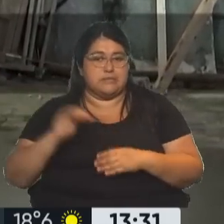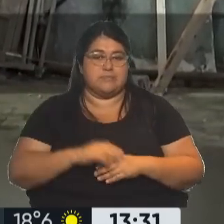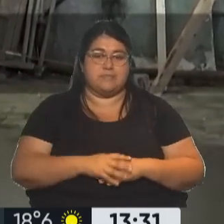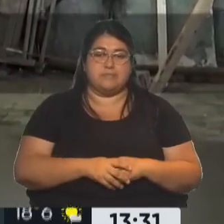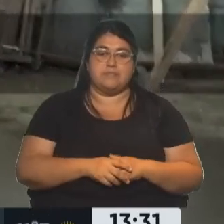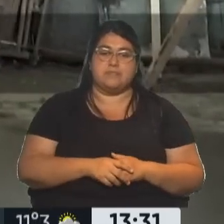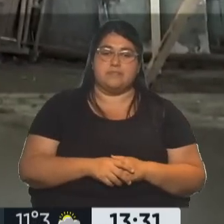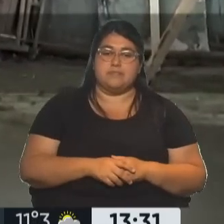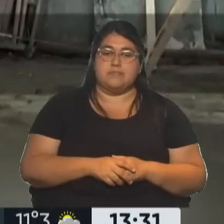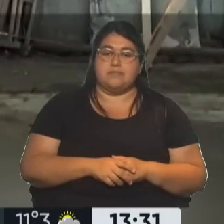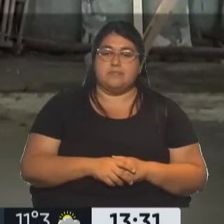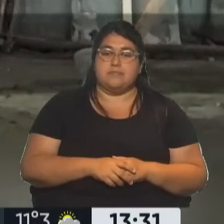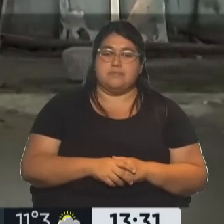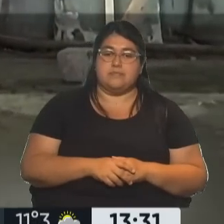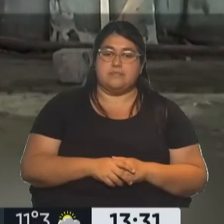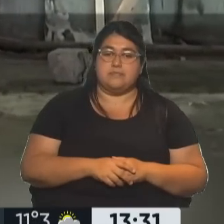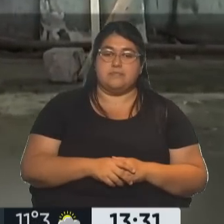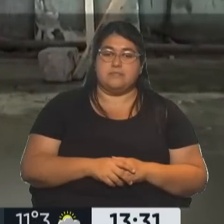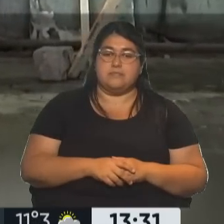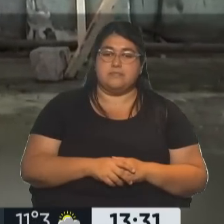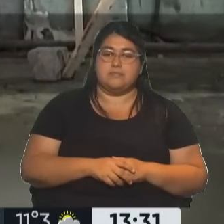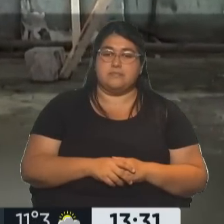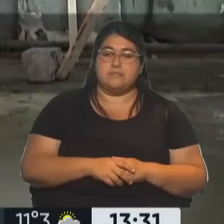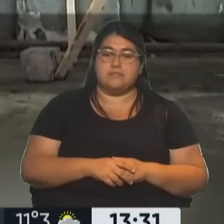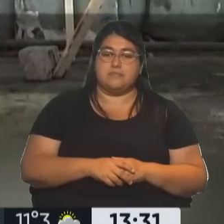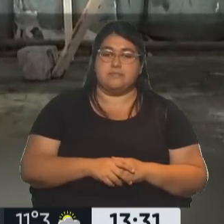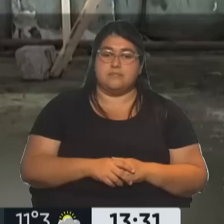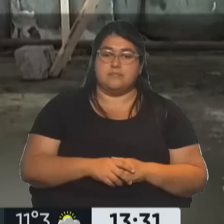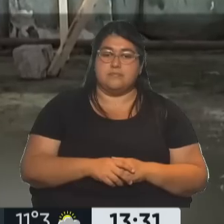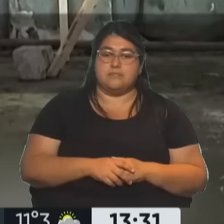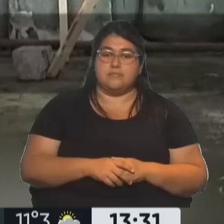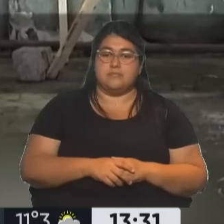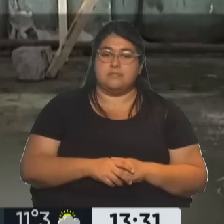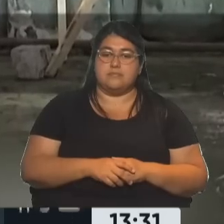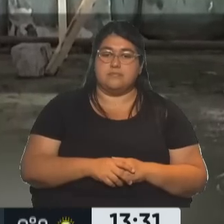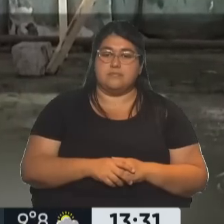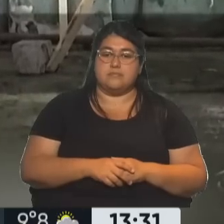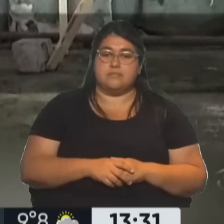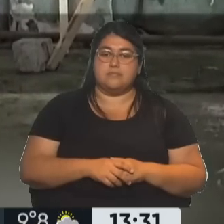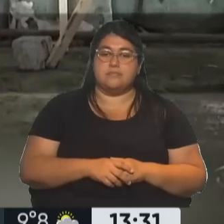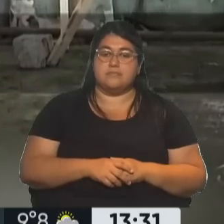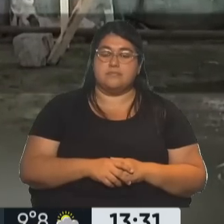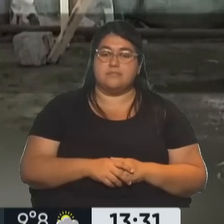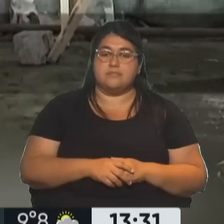для того, чтобы полностью парализовать украинскую армию. И она, собственно говоря, парализована.